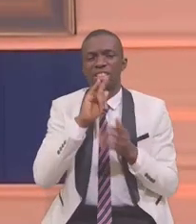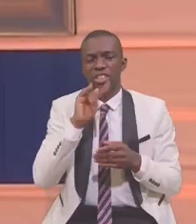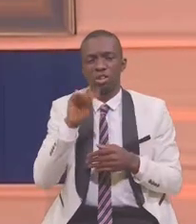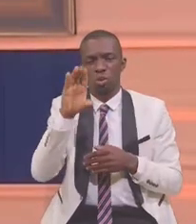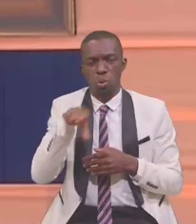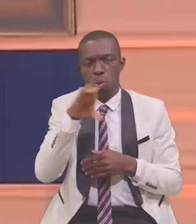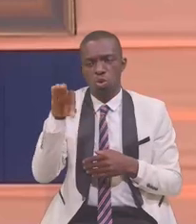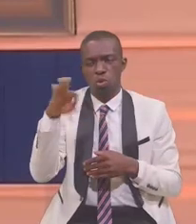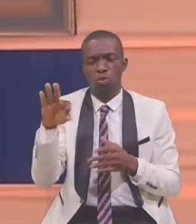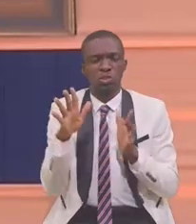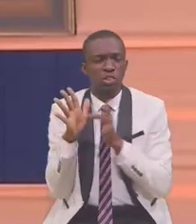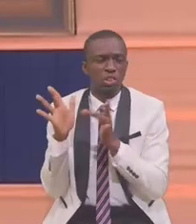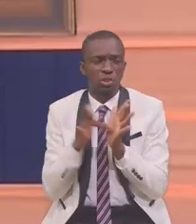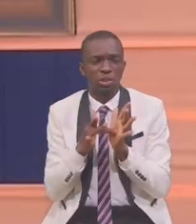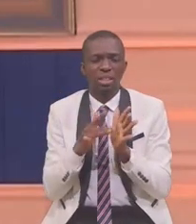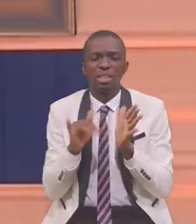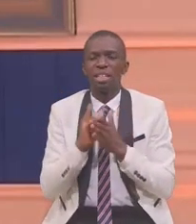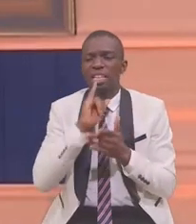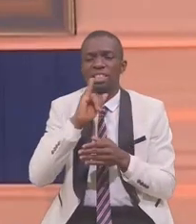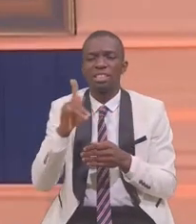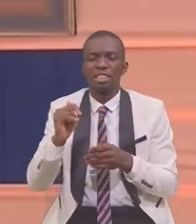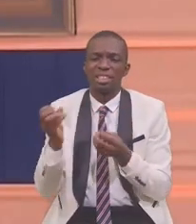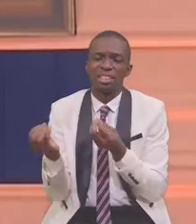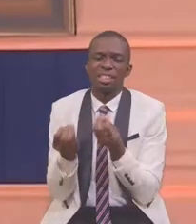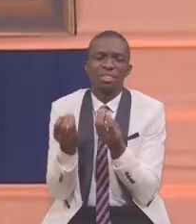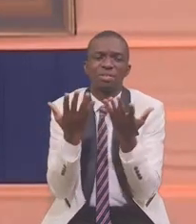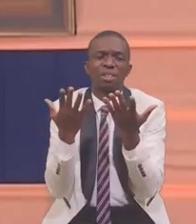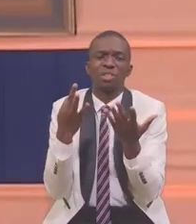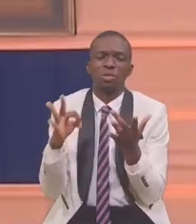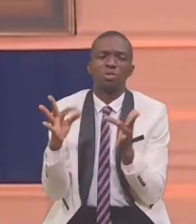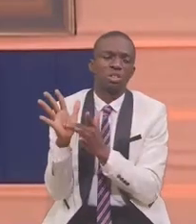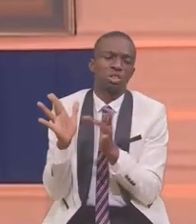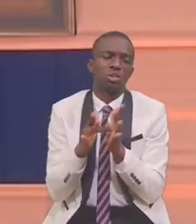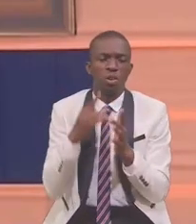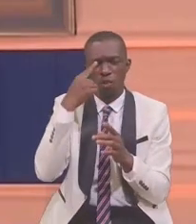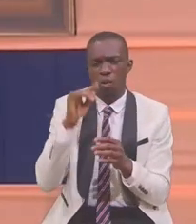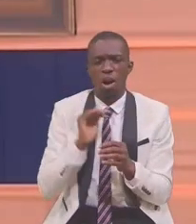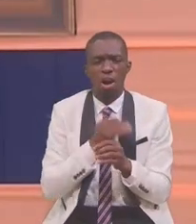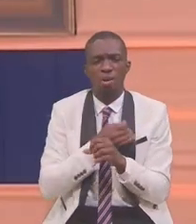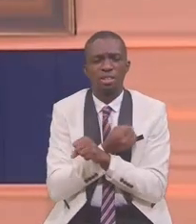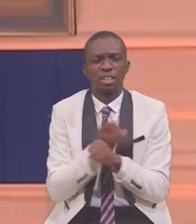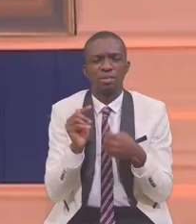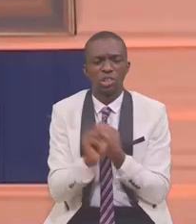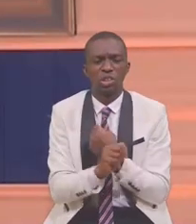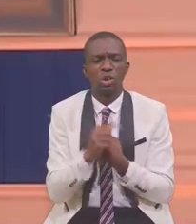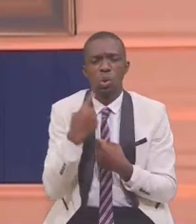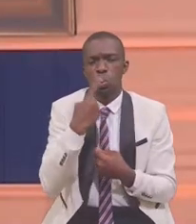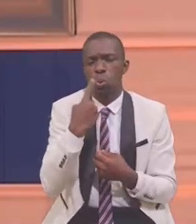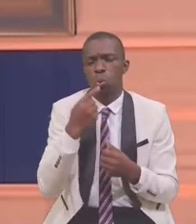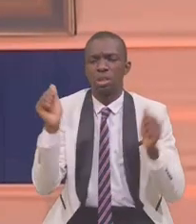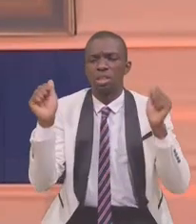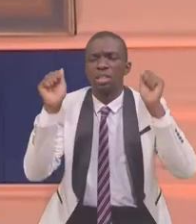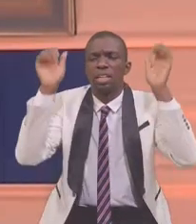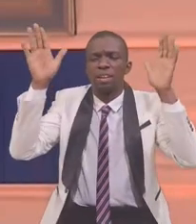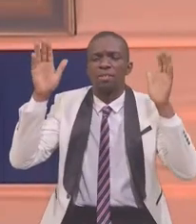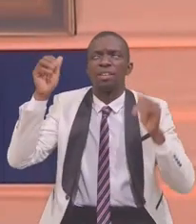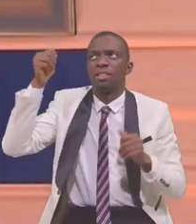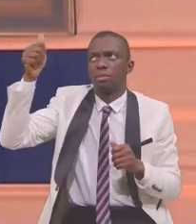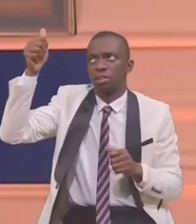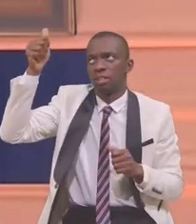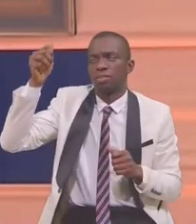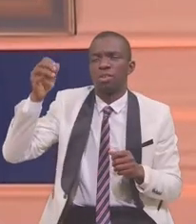du sacrifice de Jésus-Christ pour notre salut. Qui s'est donné lui-même pour nos péchés, afin de